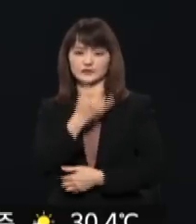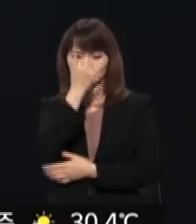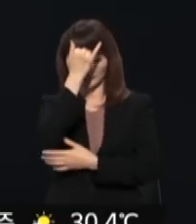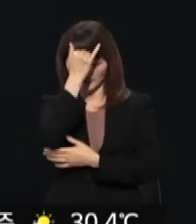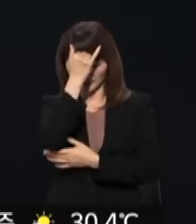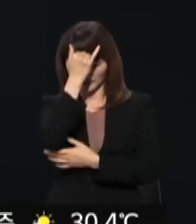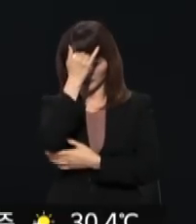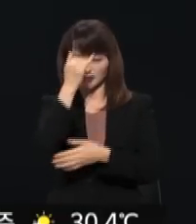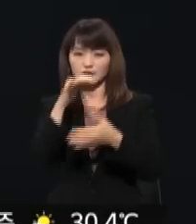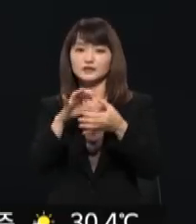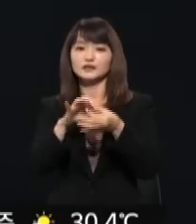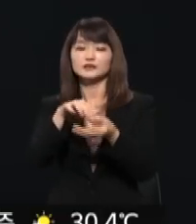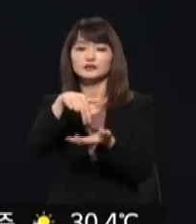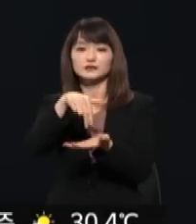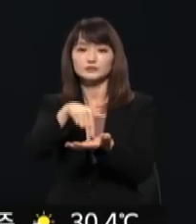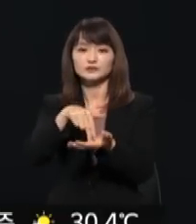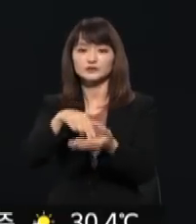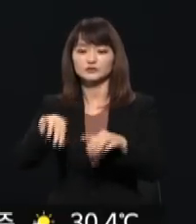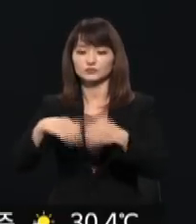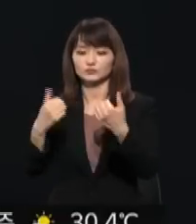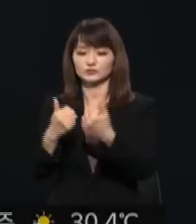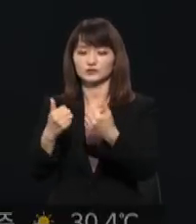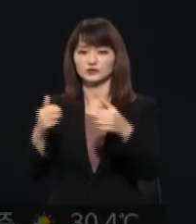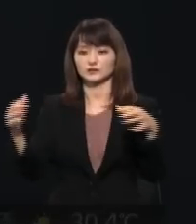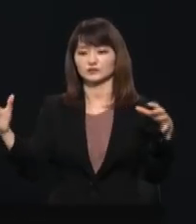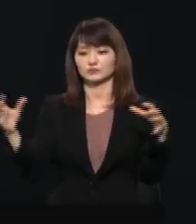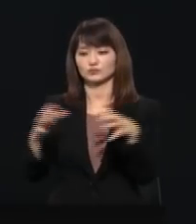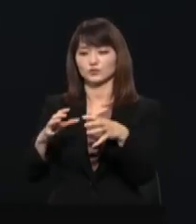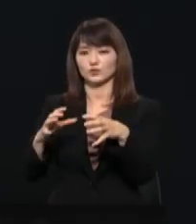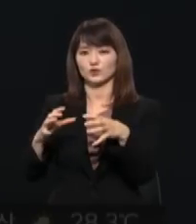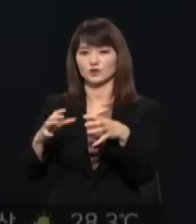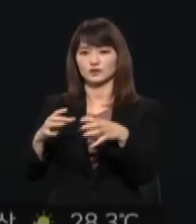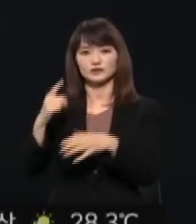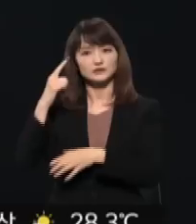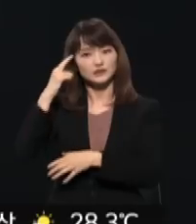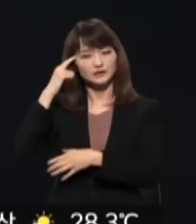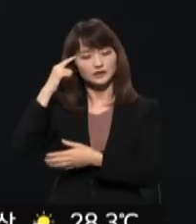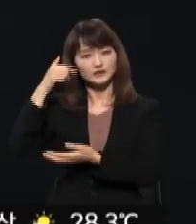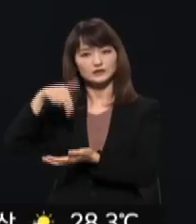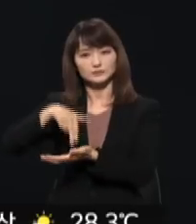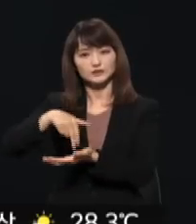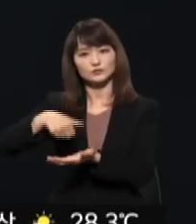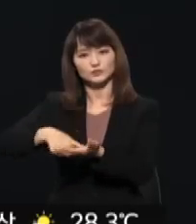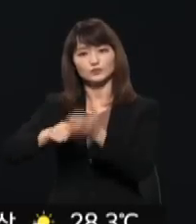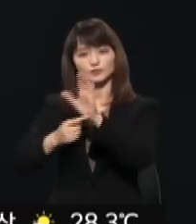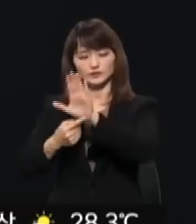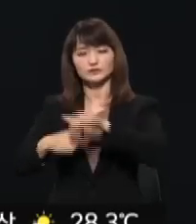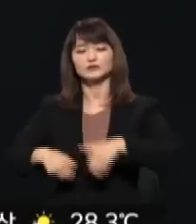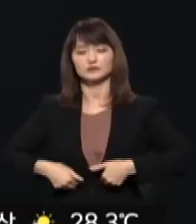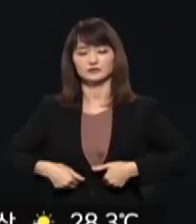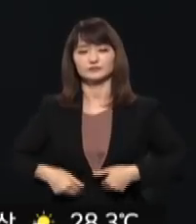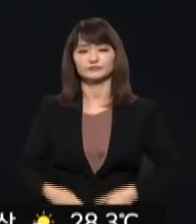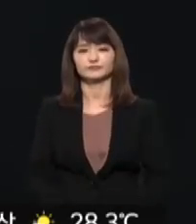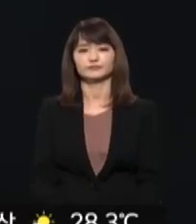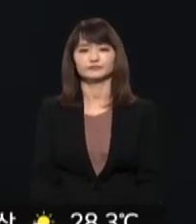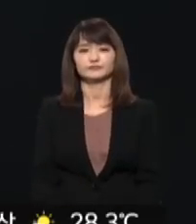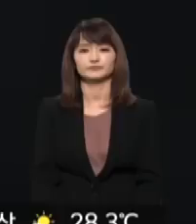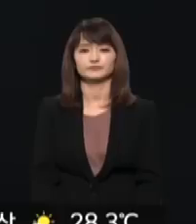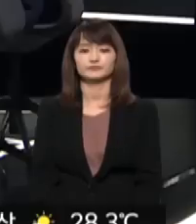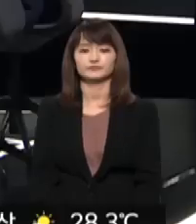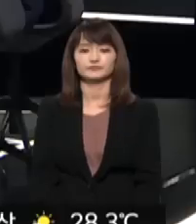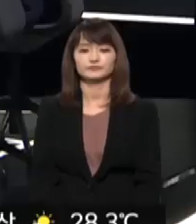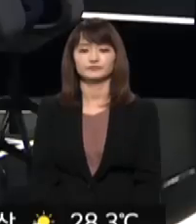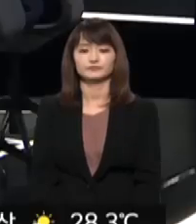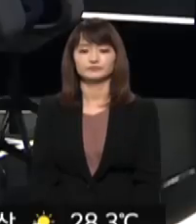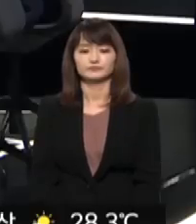대해서도 국회차원의 윤리도 열려서이 거치를 좀 표명해야 될 필요가 있다 저는 그렇게 보고 있습니다 예 알겠습니다이